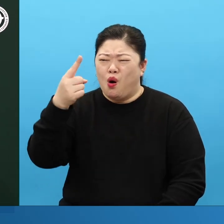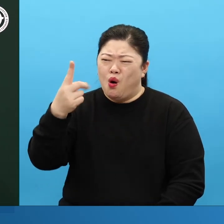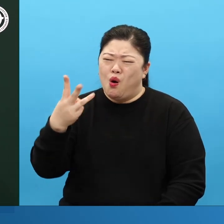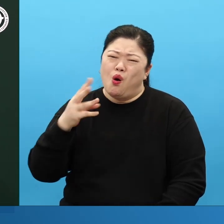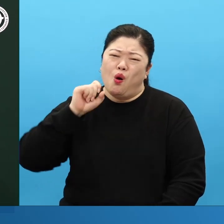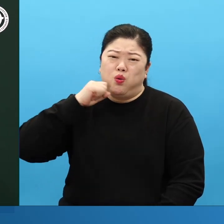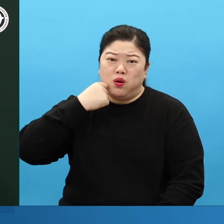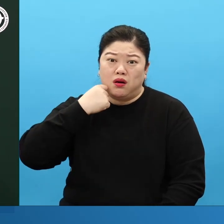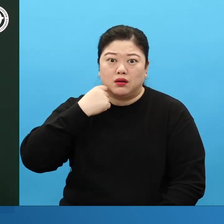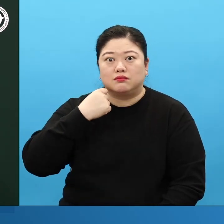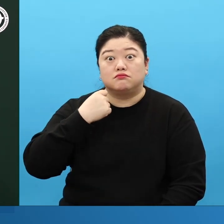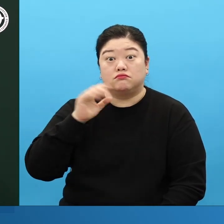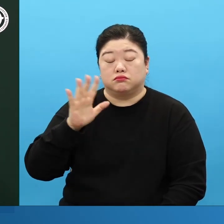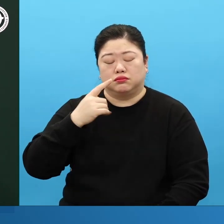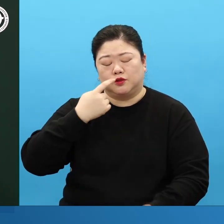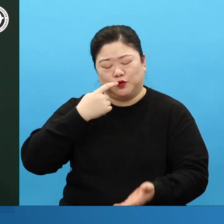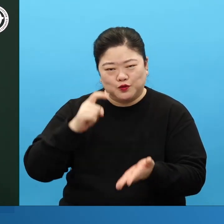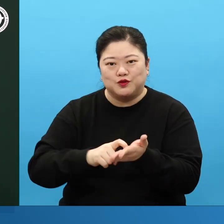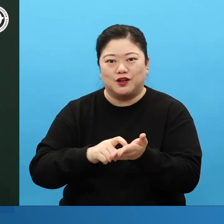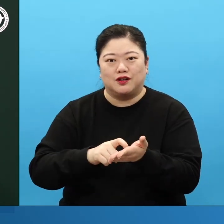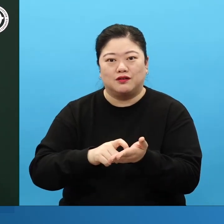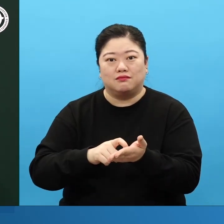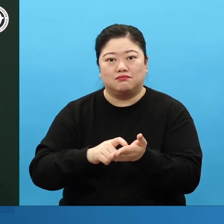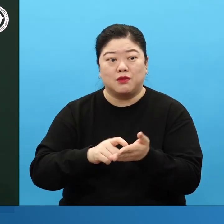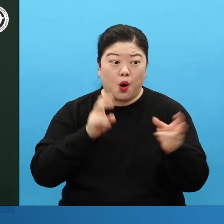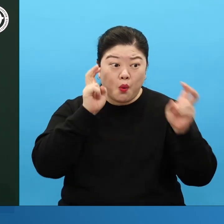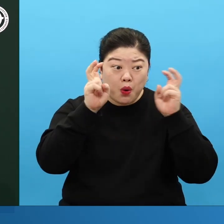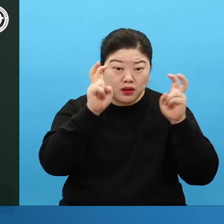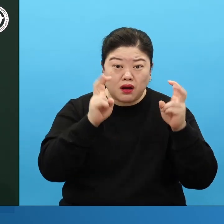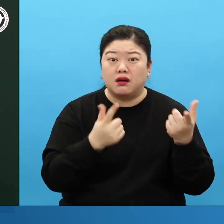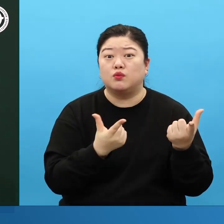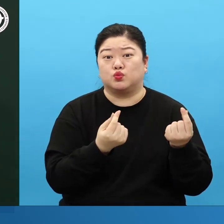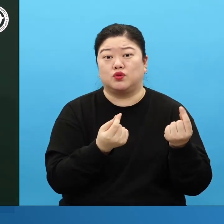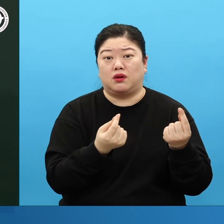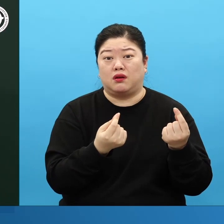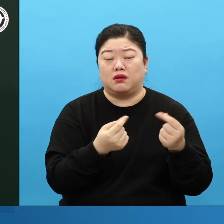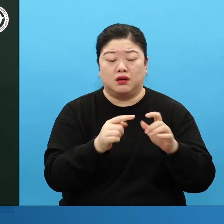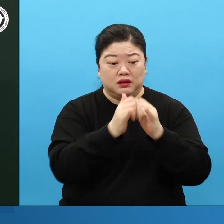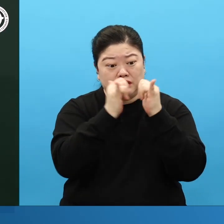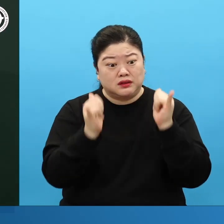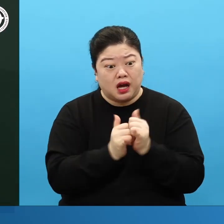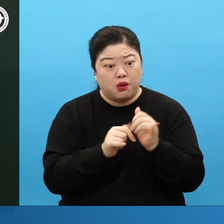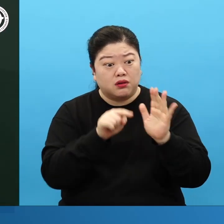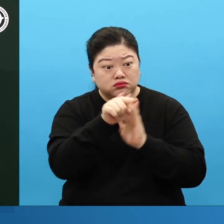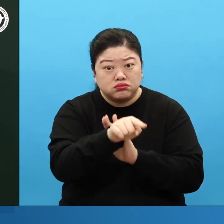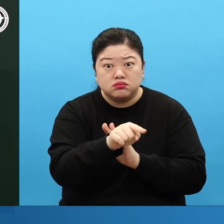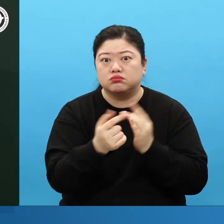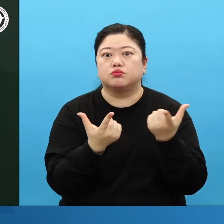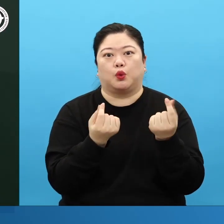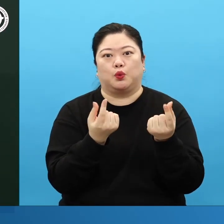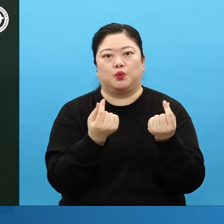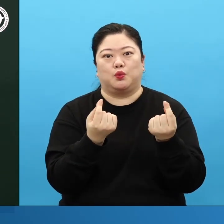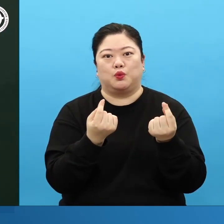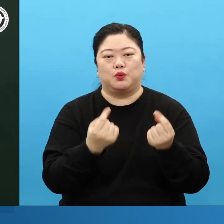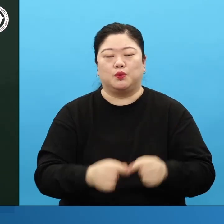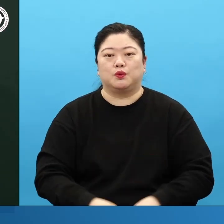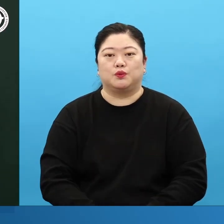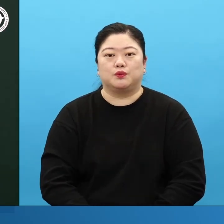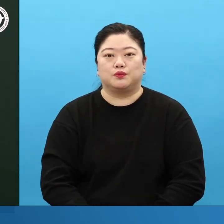su corazón, lo van a buscar fácilmente. 회사 가도 마찬가지고요. 밖에 나가도 있습니다. Aunque vayan a la empresa o vayan fuera, van a poder verlo